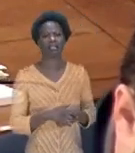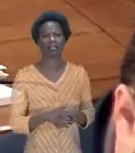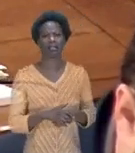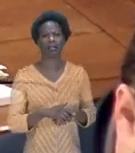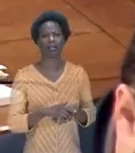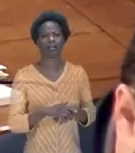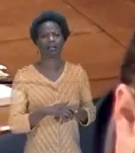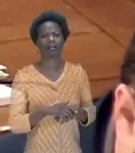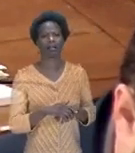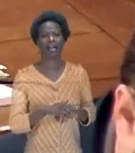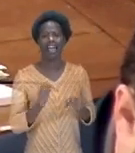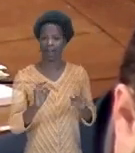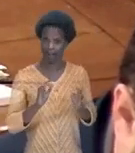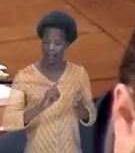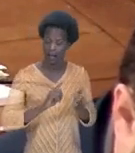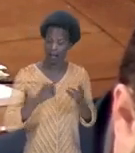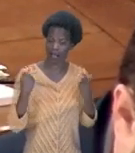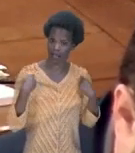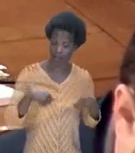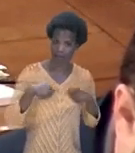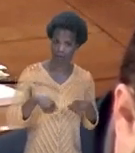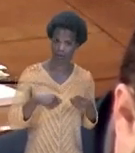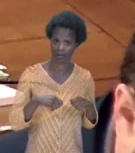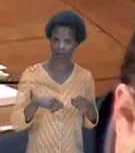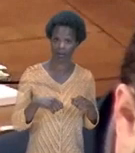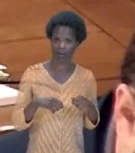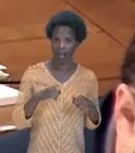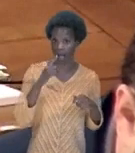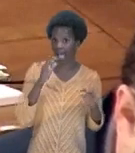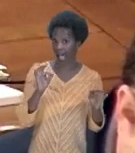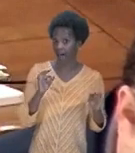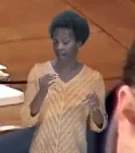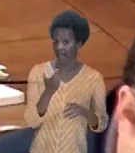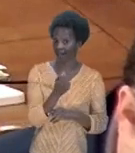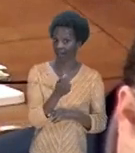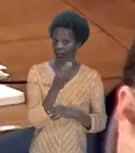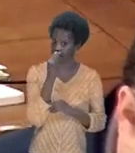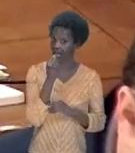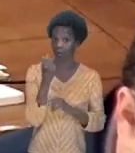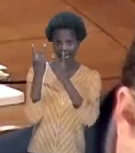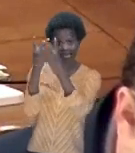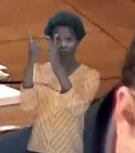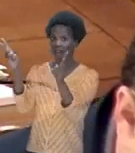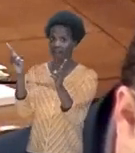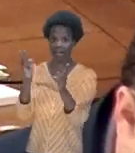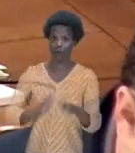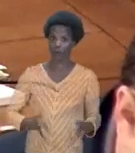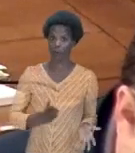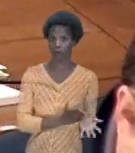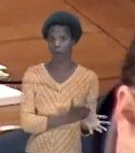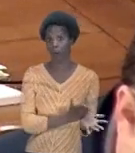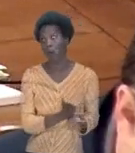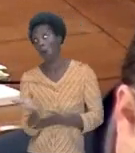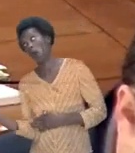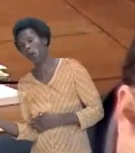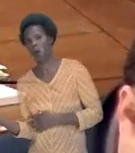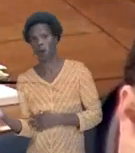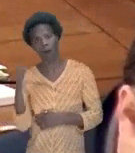matière de finances, je crains que notre ville soit en train de foncer dans le mur. Pour l'ensemble de ces raisons,